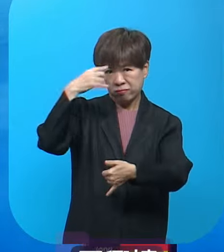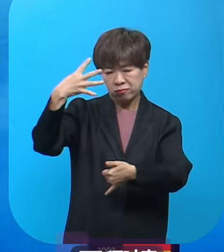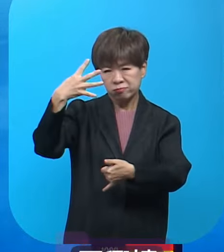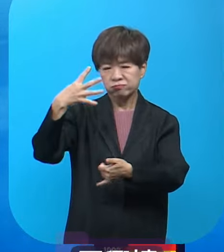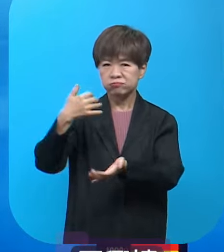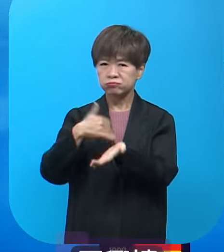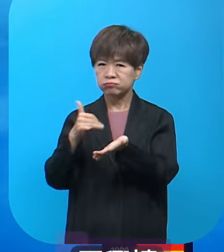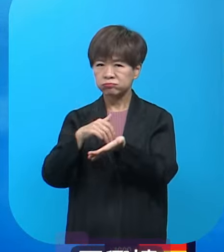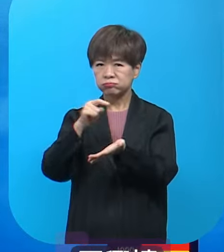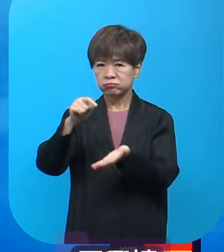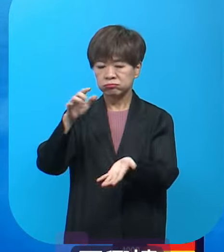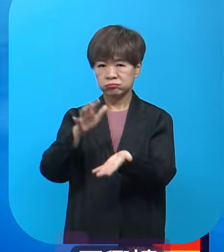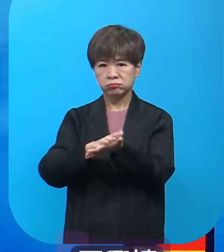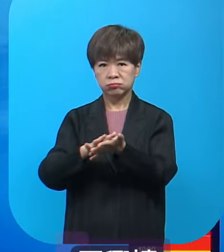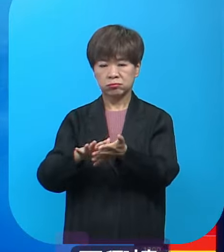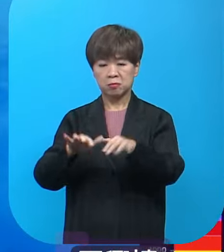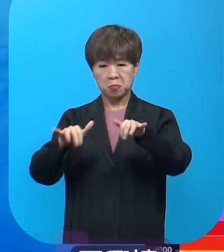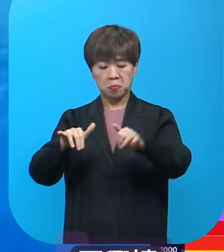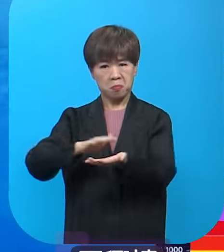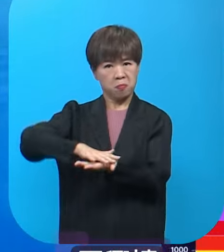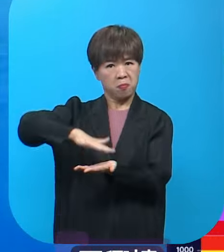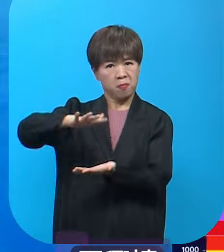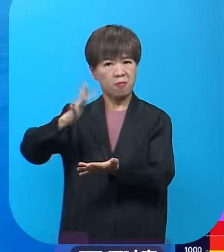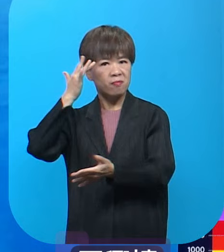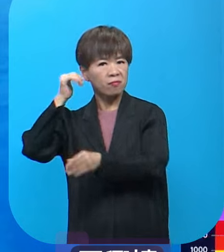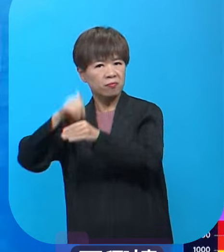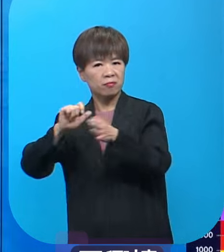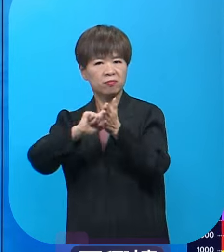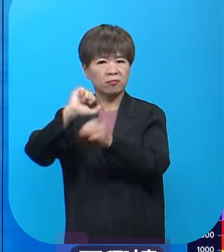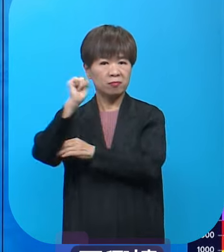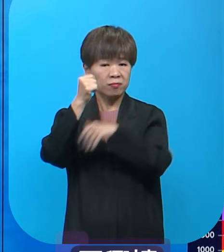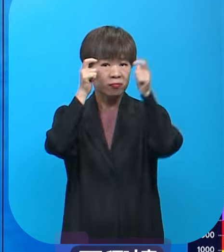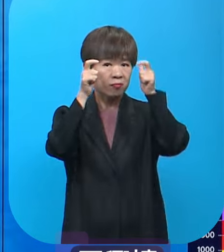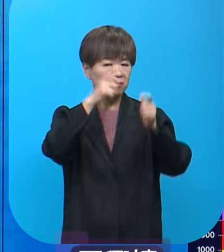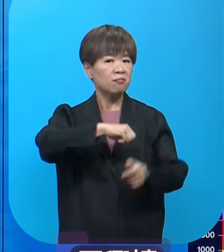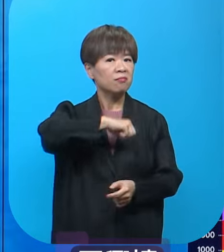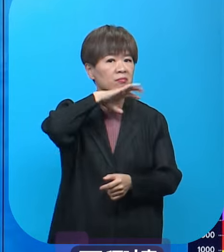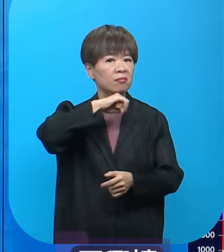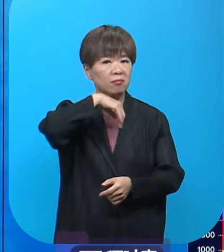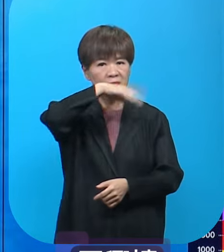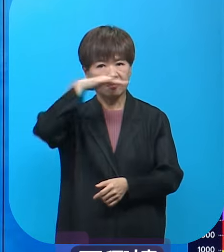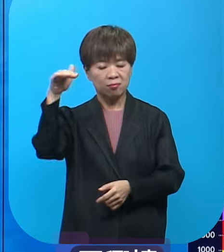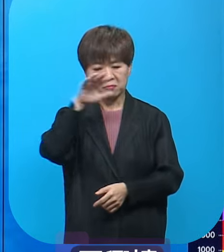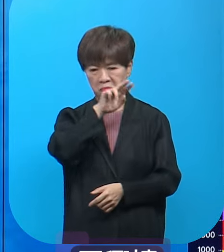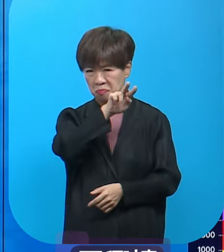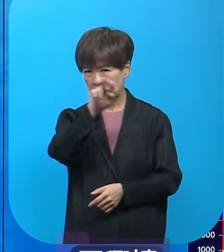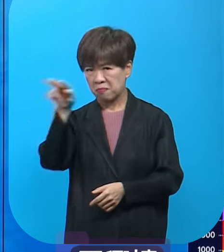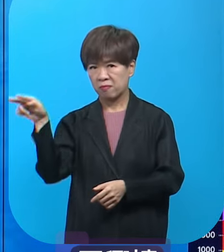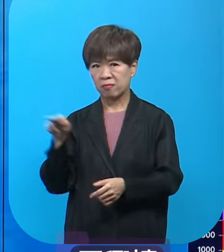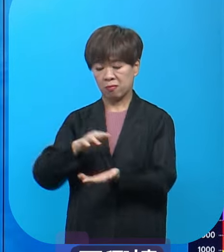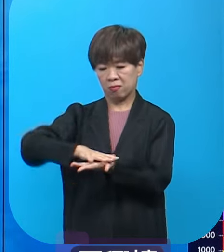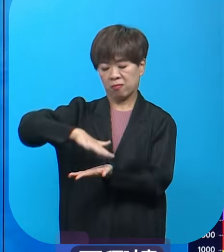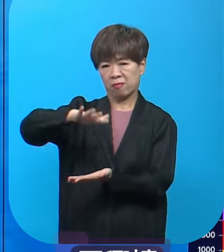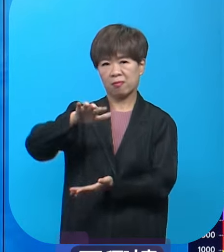积总雨量，在南投、嘉义、高雄以及屏东的山区，有可能会来